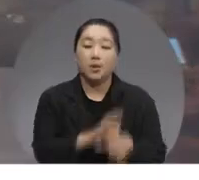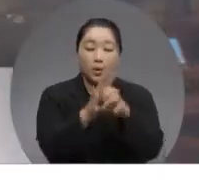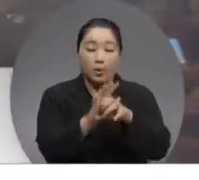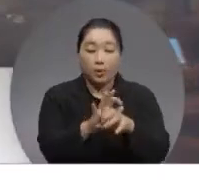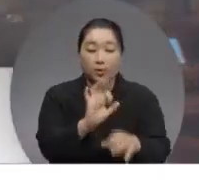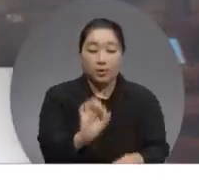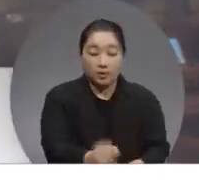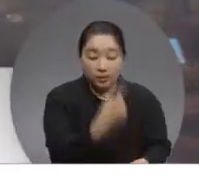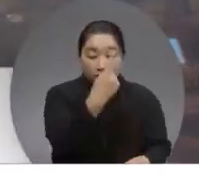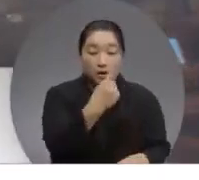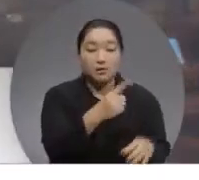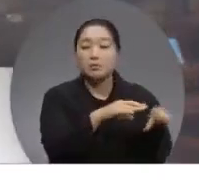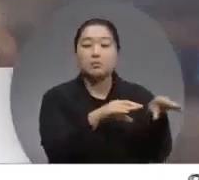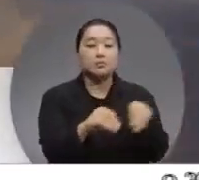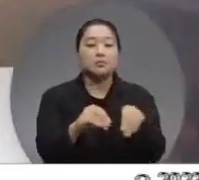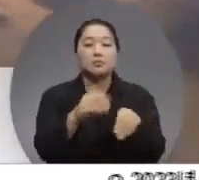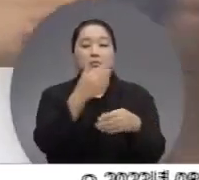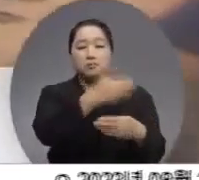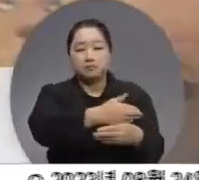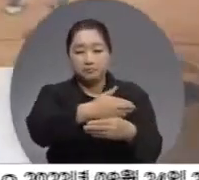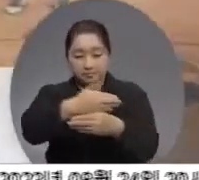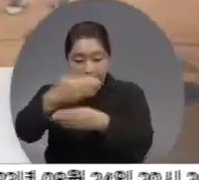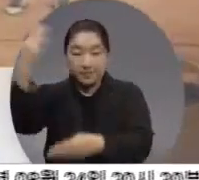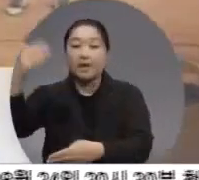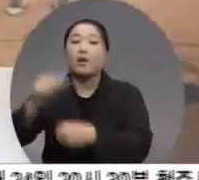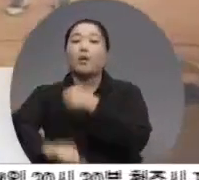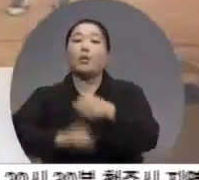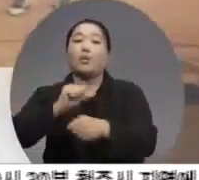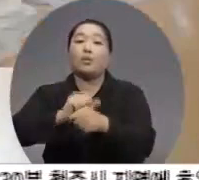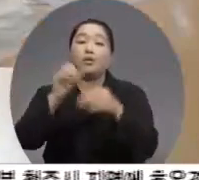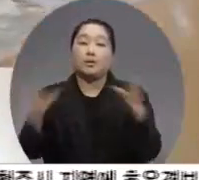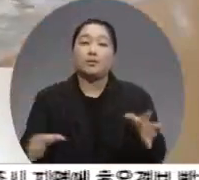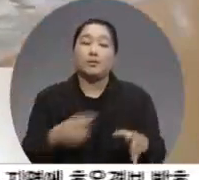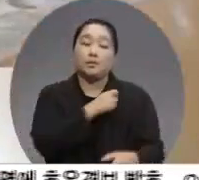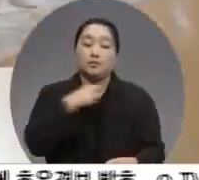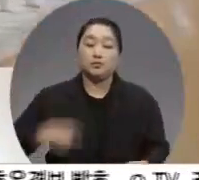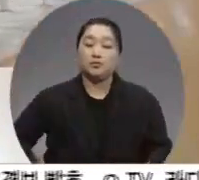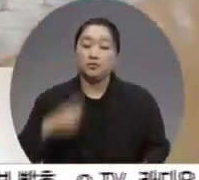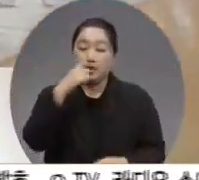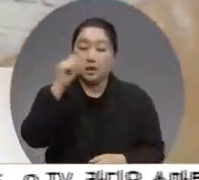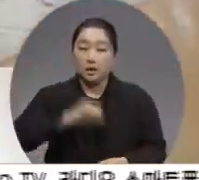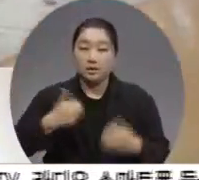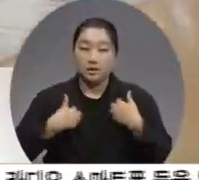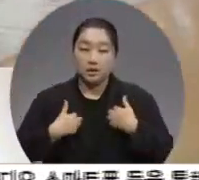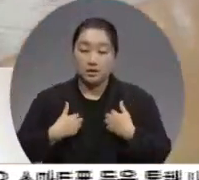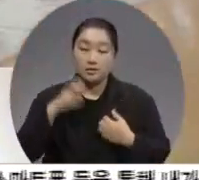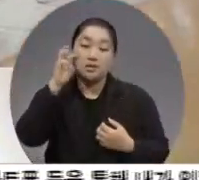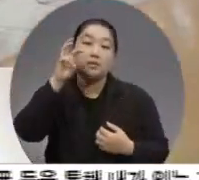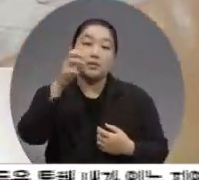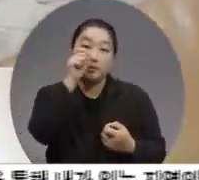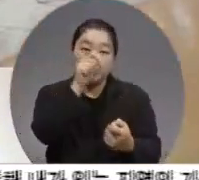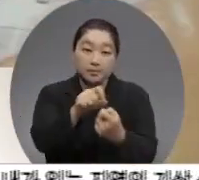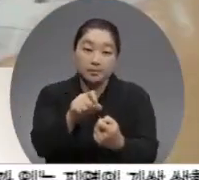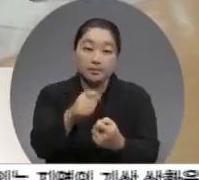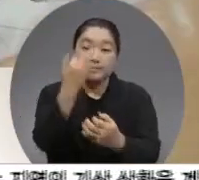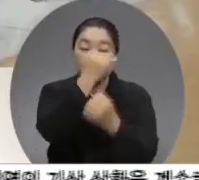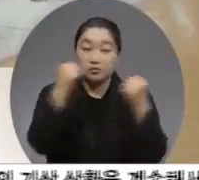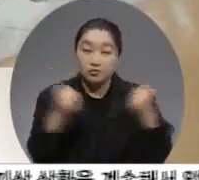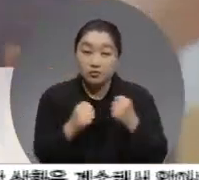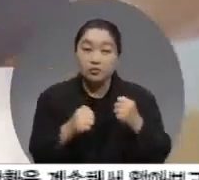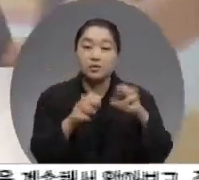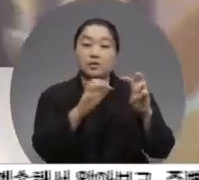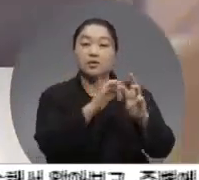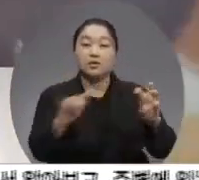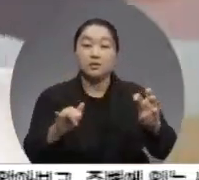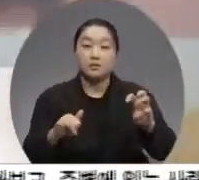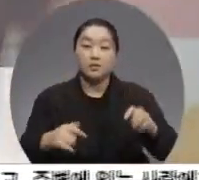코로나19로 5년 만에 열리는 항저우 아시안게임이 30일 앞으로 다가왔습니다. 충북에서도 30여 명의 선수와 임원이